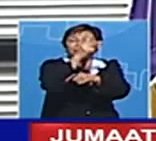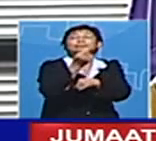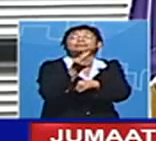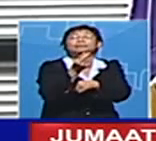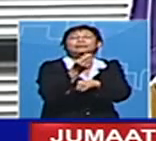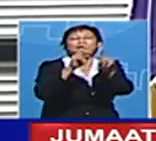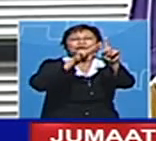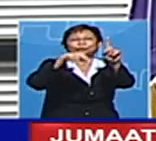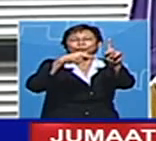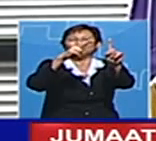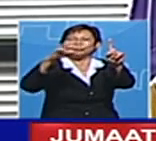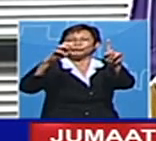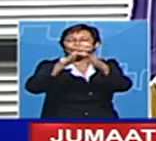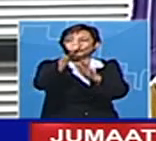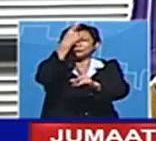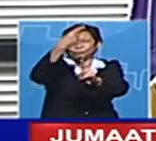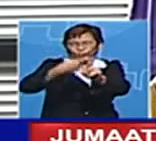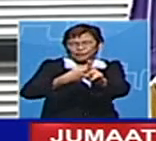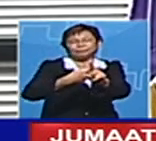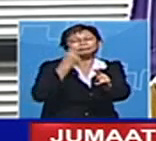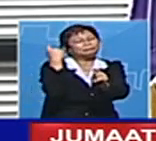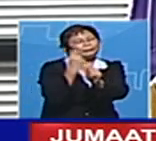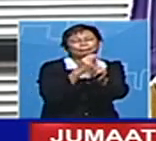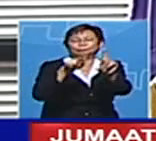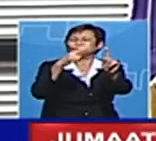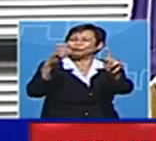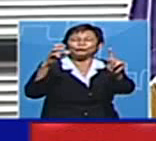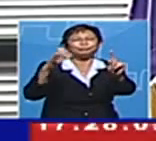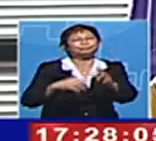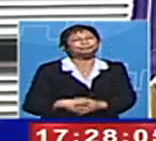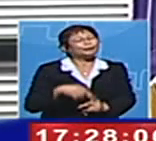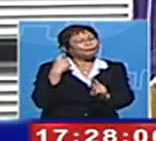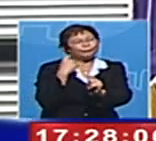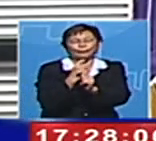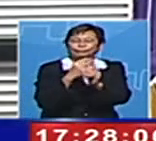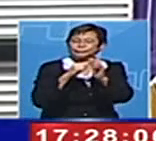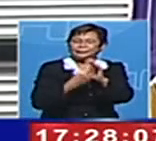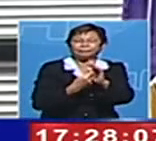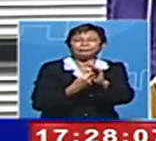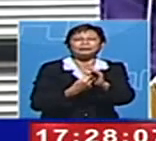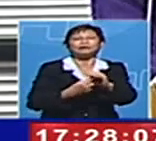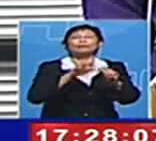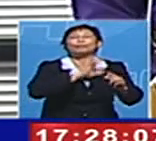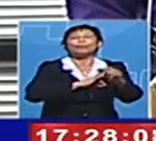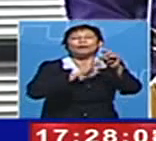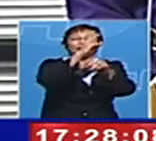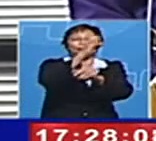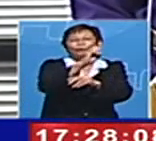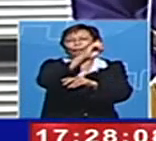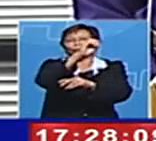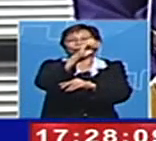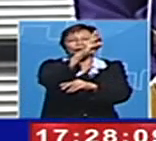kepada r200 sebulan yang akan memanfaatkan 6 r000